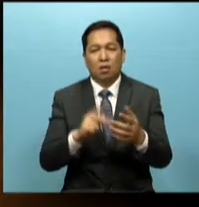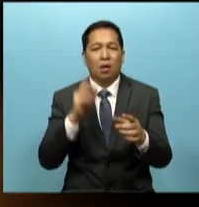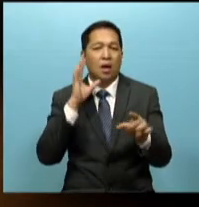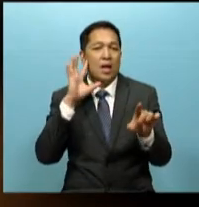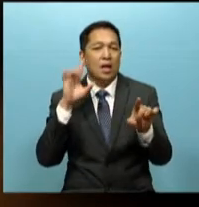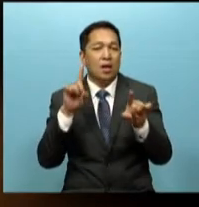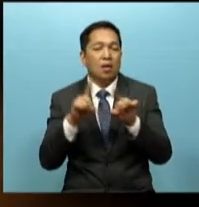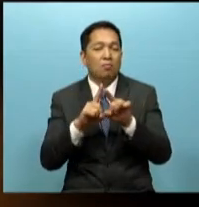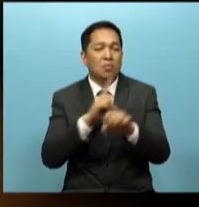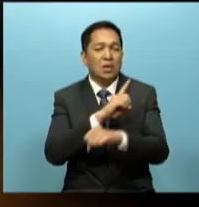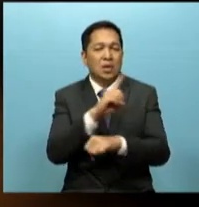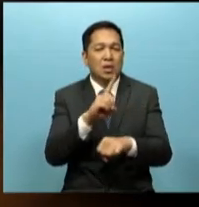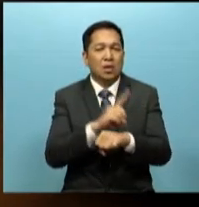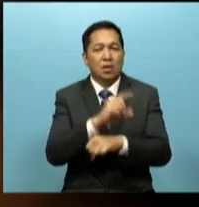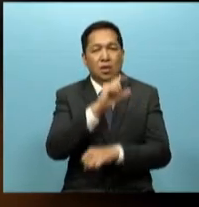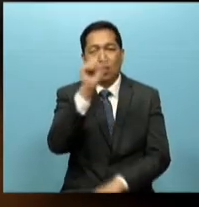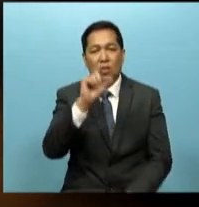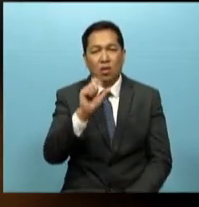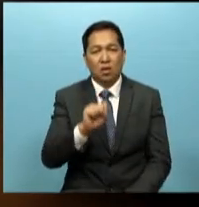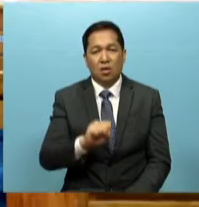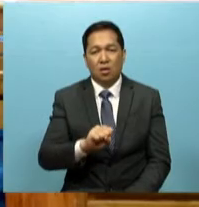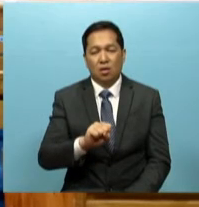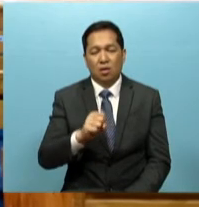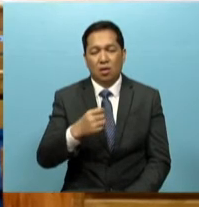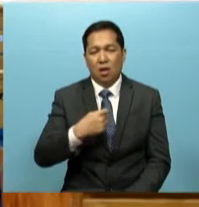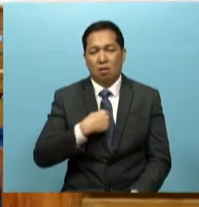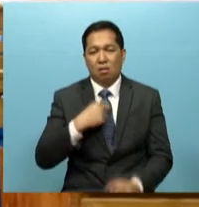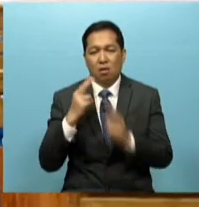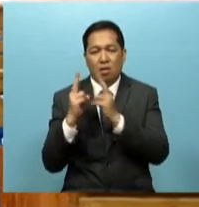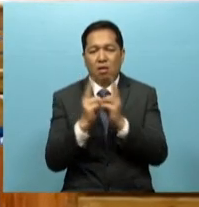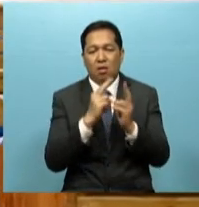sa distrito ng Italy South, lagi po kaming kaisa sa